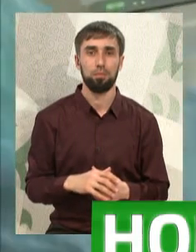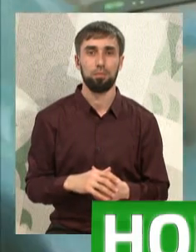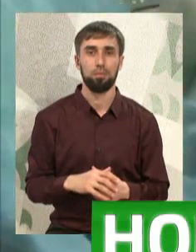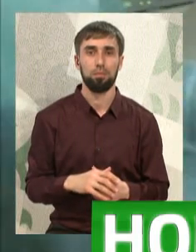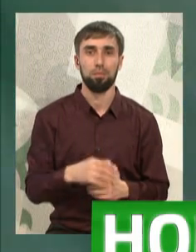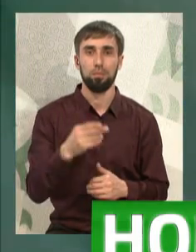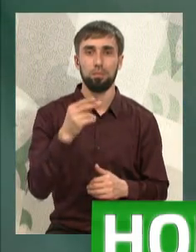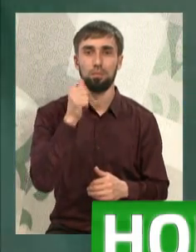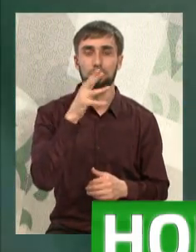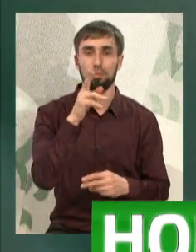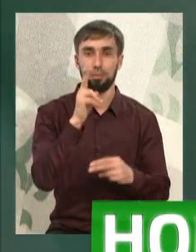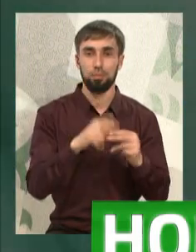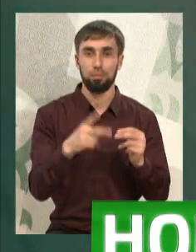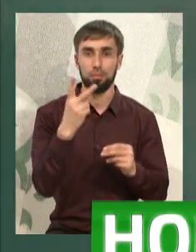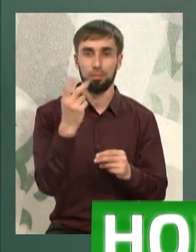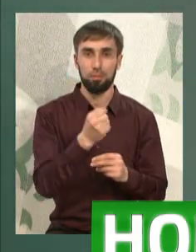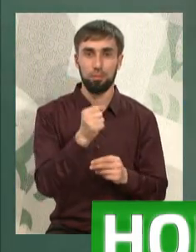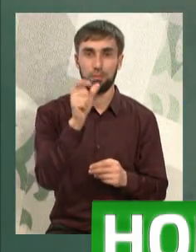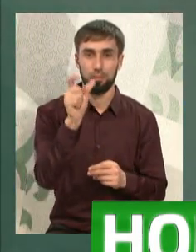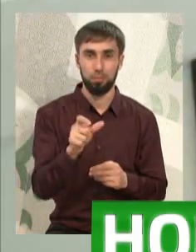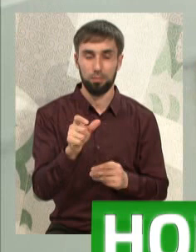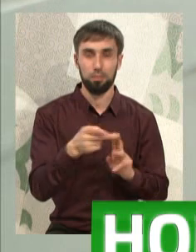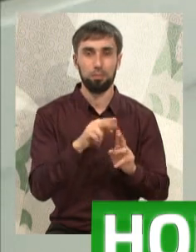По истечению 2 недель пациент, получивший